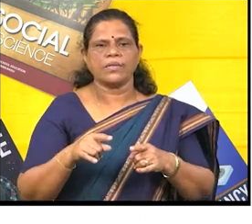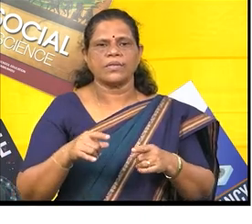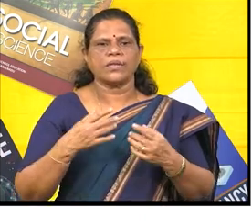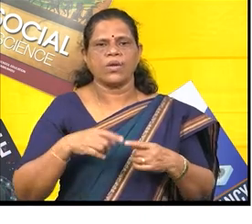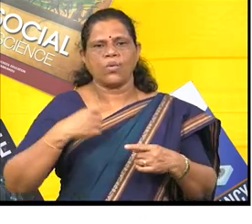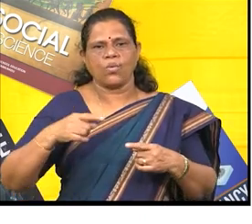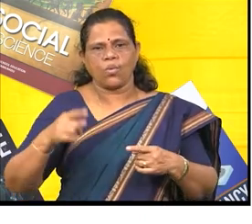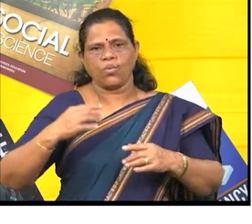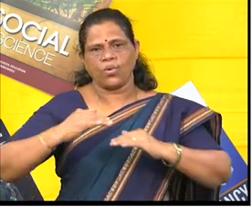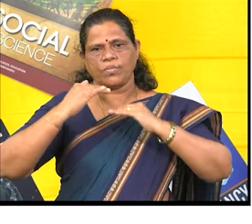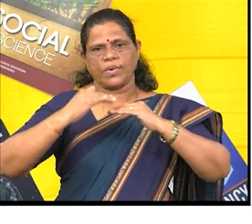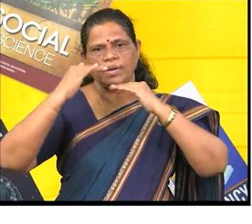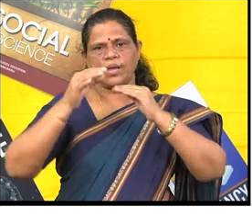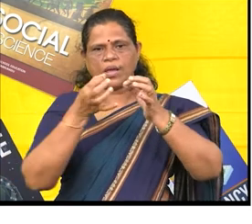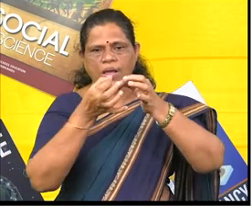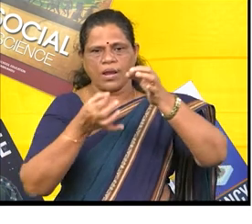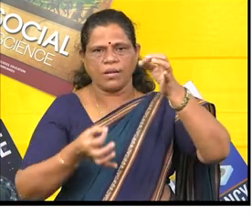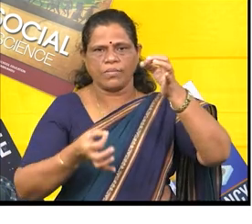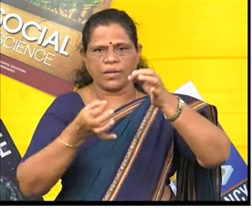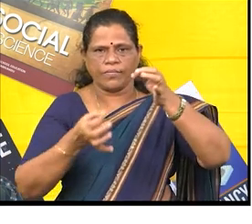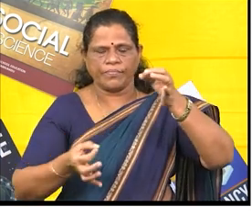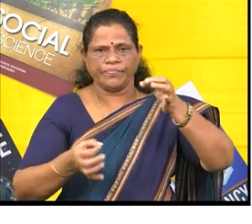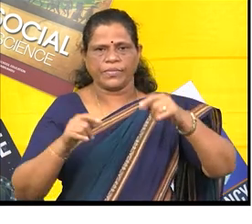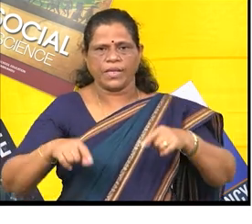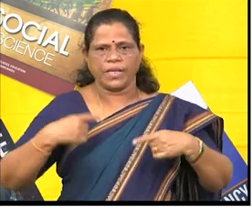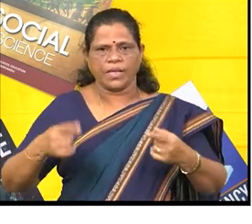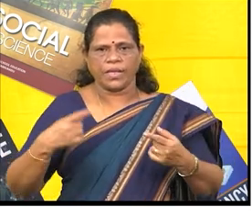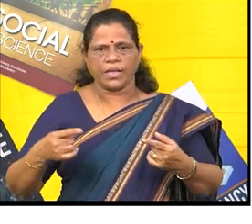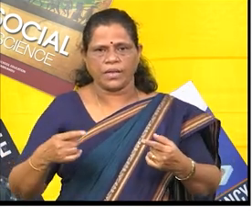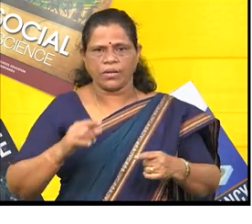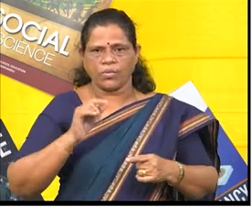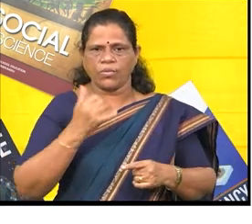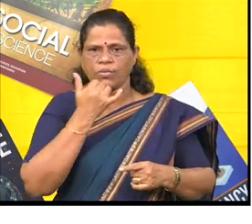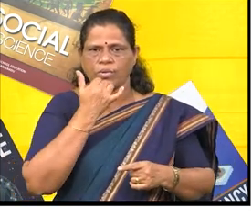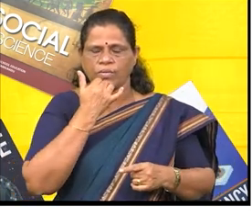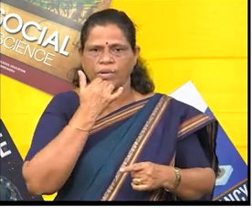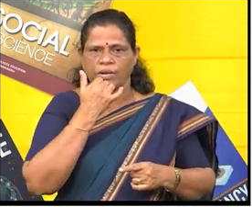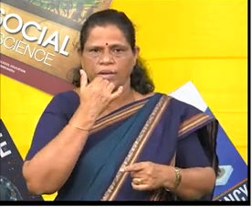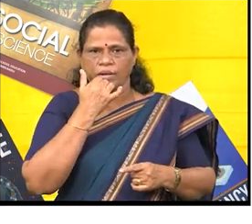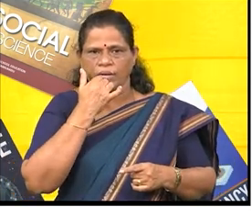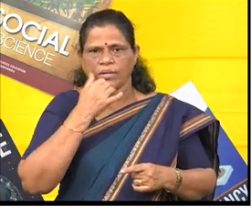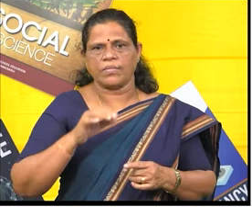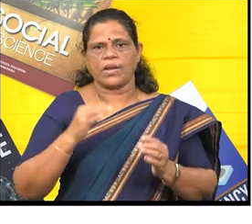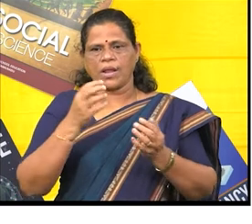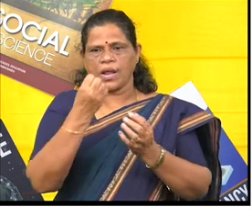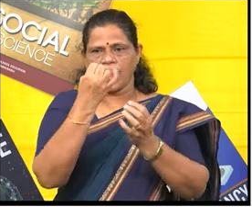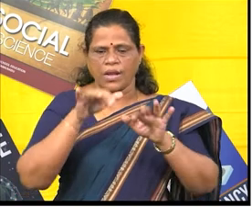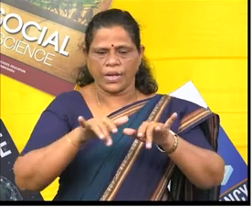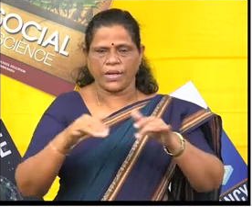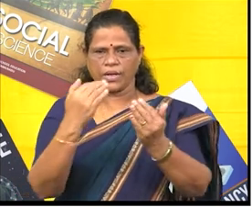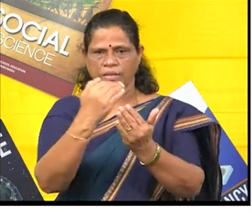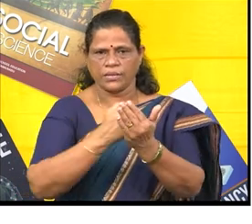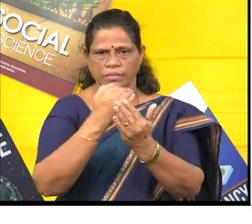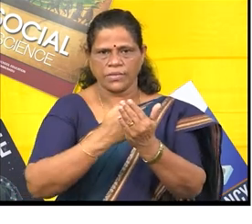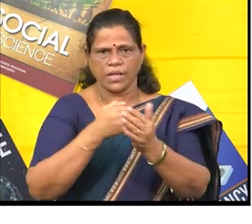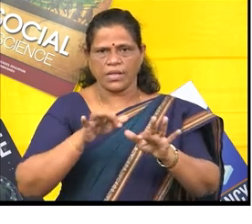பண்ணுவாங்க, ஒவ்வொரு படியாக அளப்பாங்க. அப்போது ஏற்கனவே குற்றவாளிகளுடைய தகவல்கள் கணினியில் சேகரித்து வைத்திருப்பார்கள்.